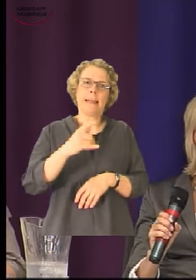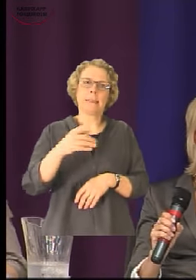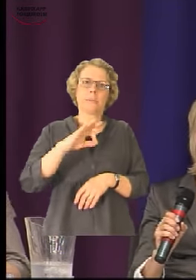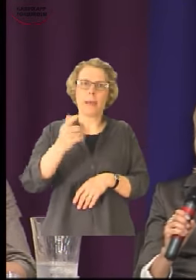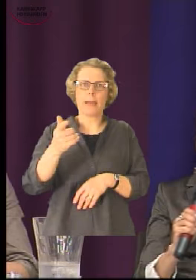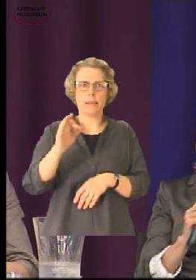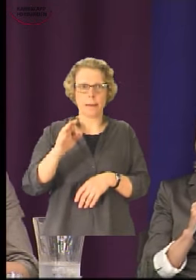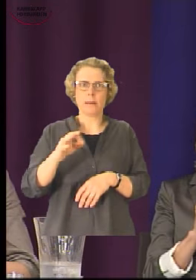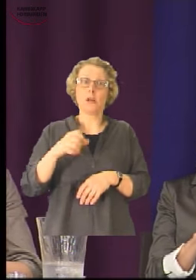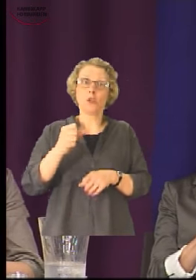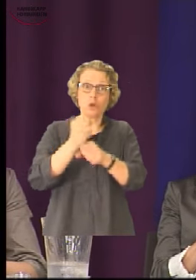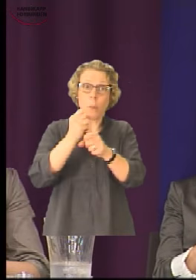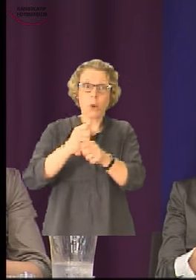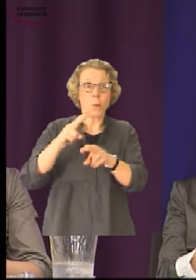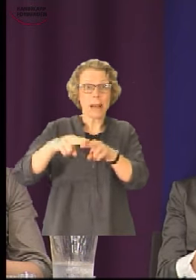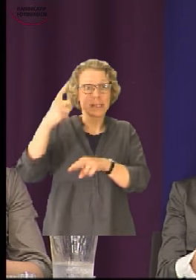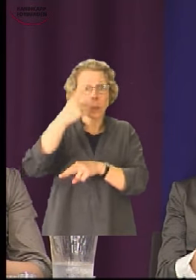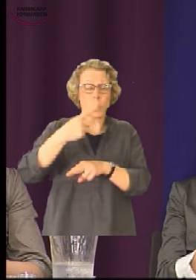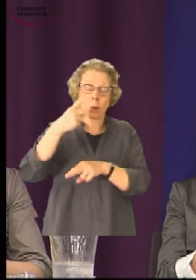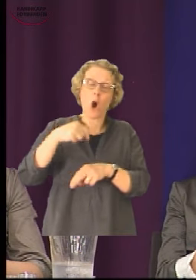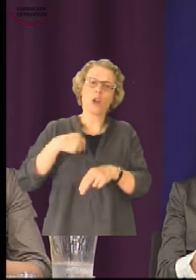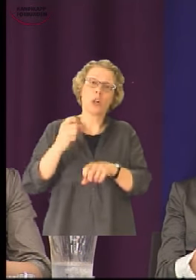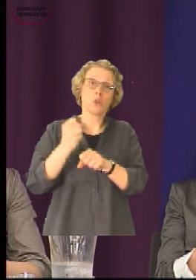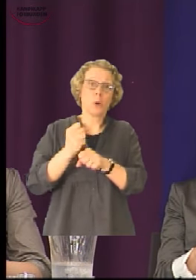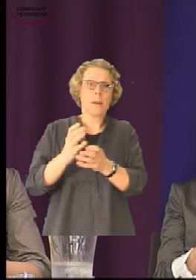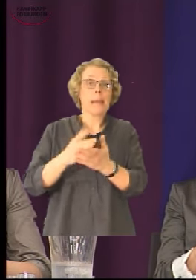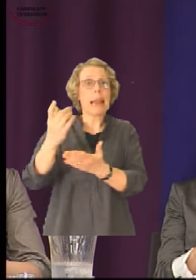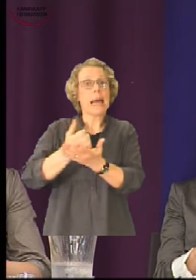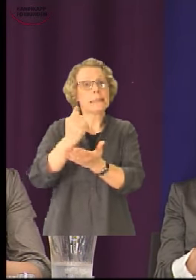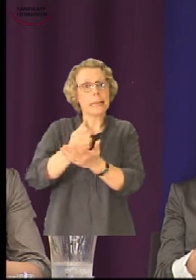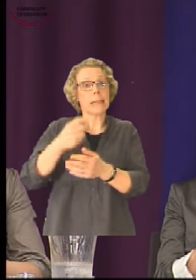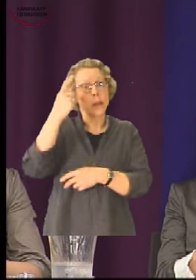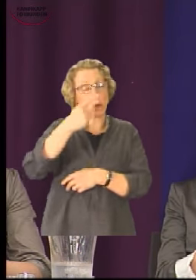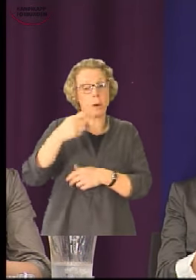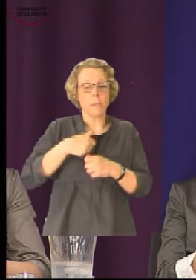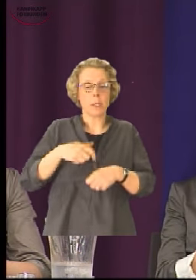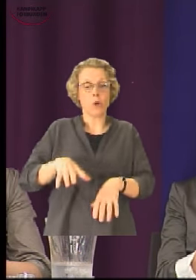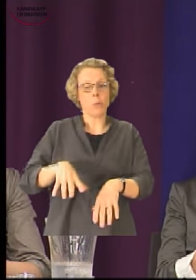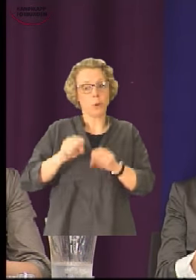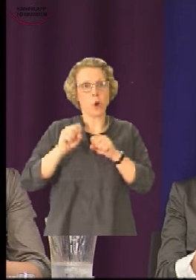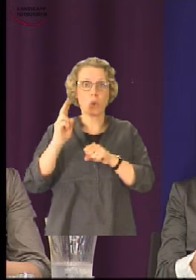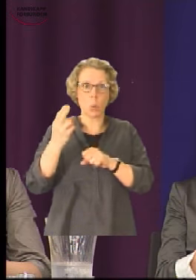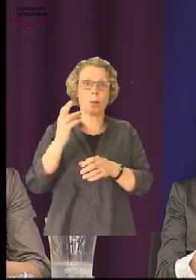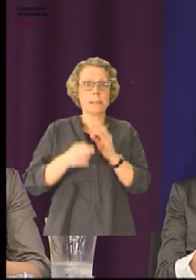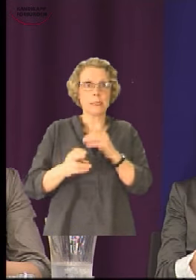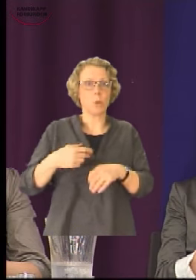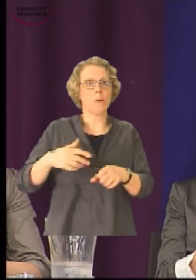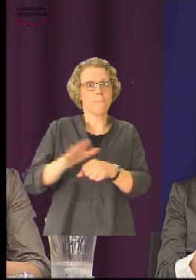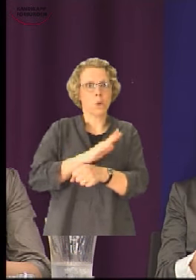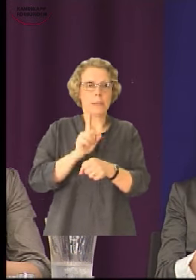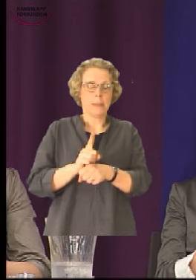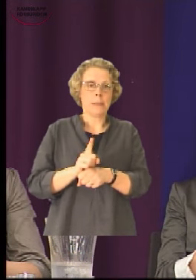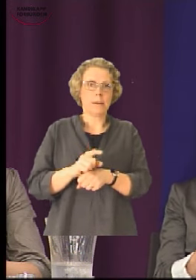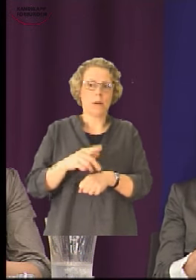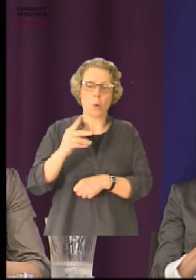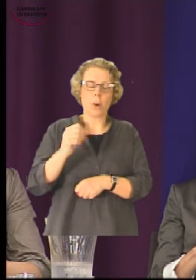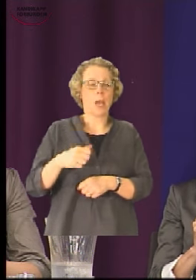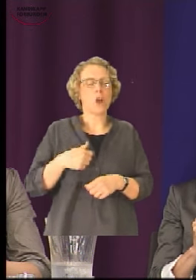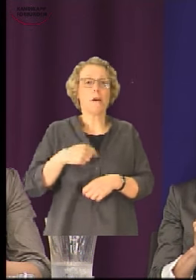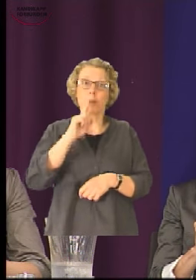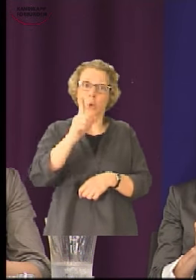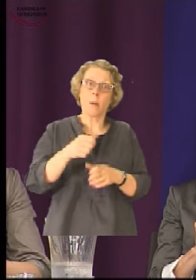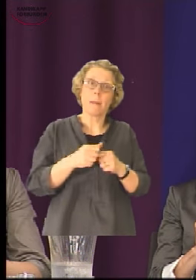Luleå? Jag har min anställning i Luleå, men jag har mitt uppdrag just nu på full tid. Jo, det förstår jag. Men vad vi hörde här var ju att i